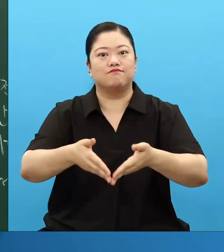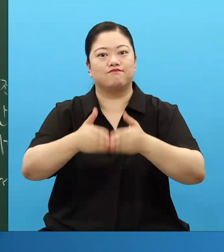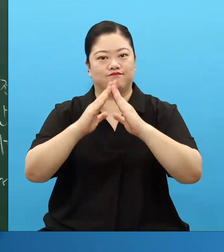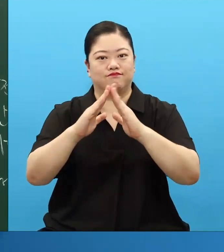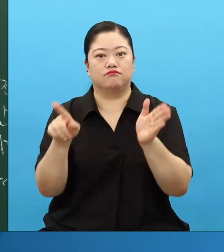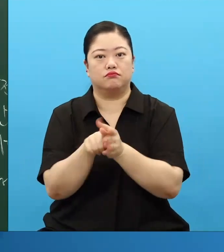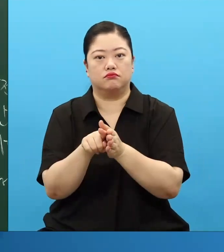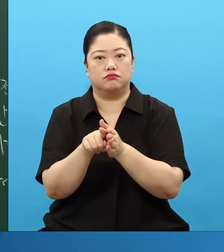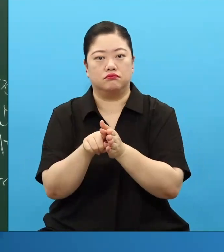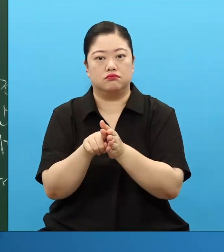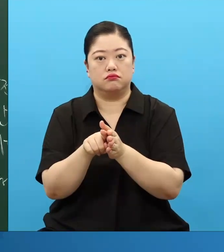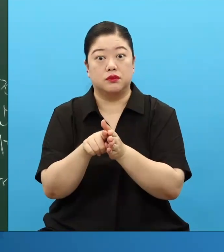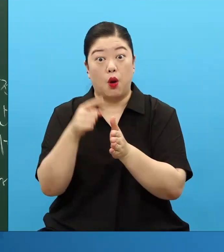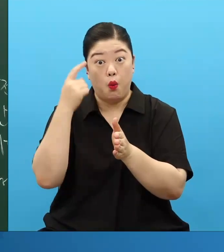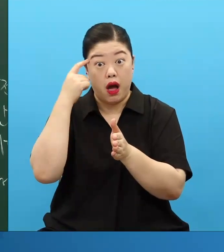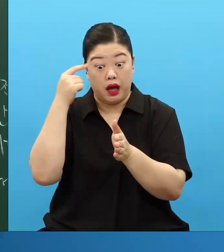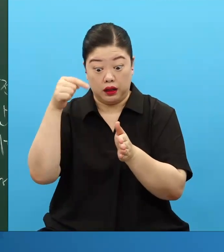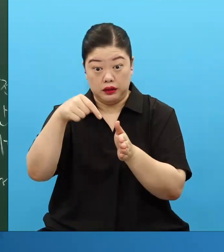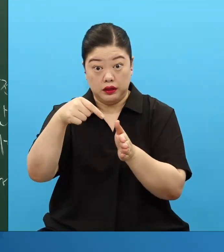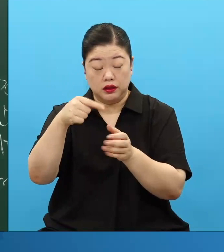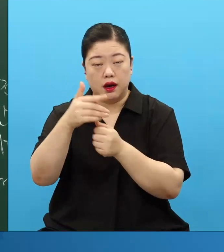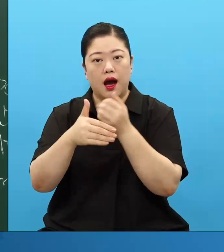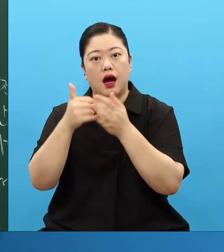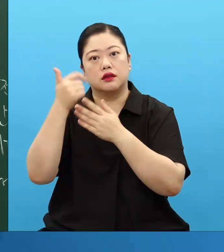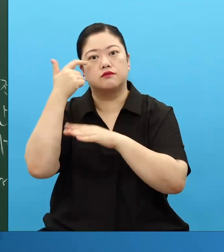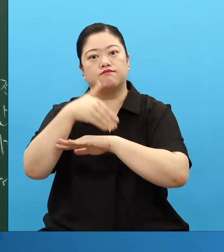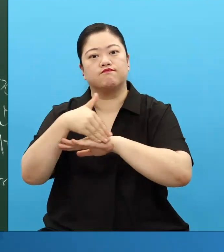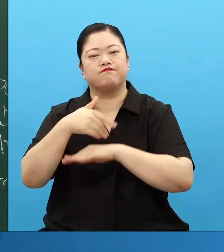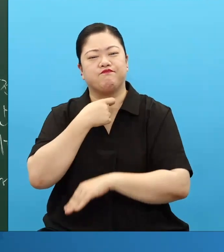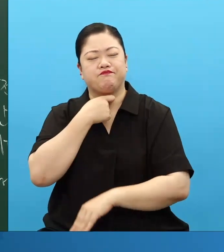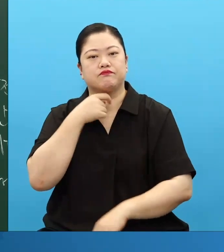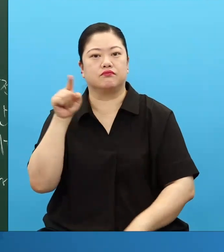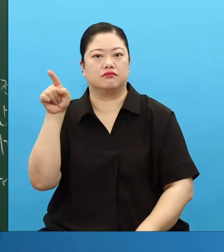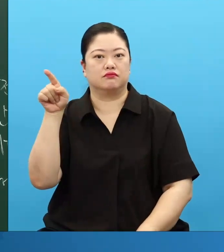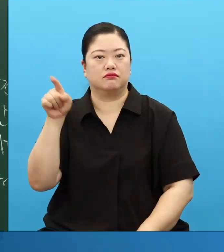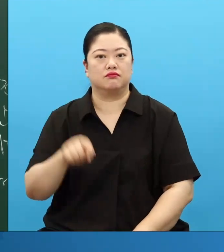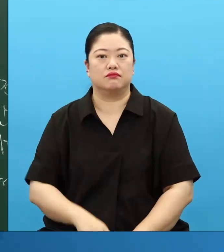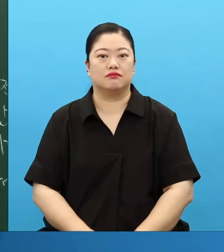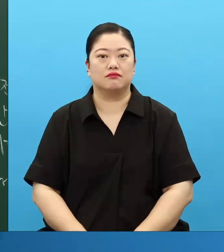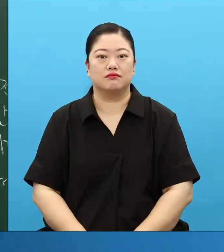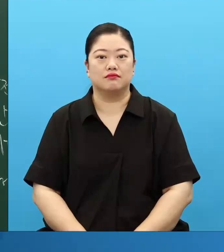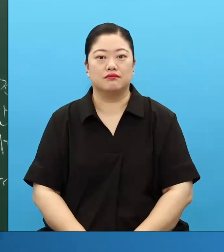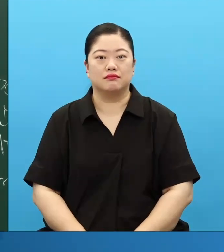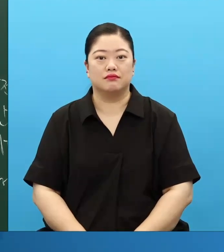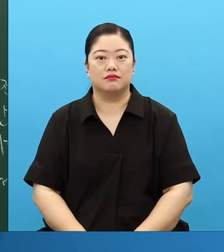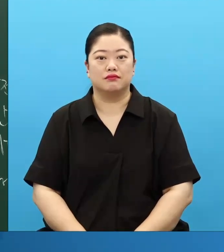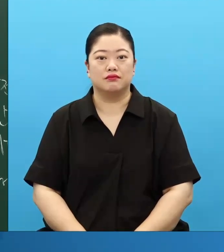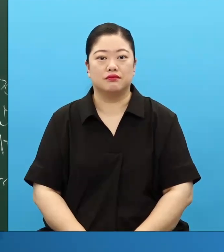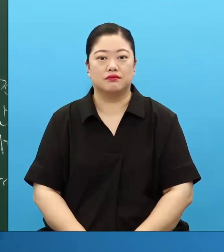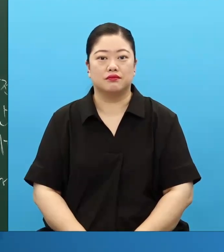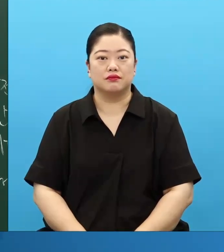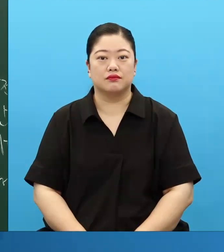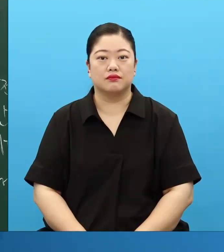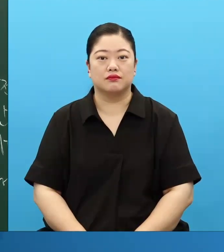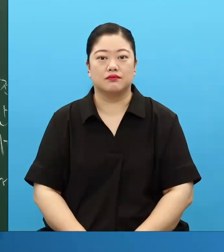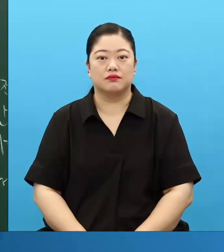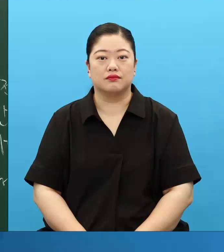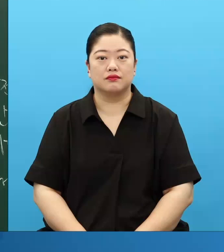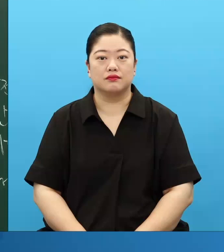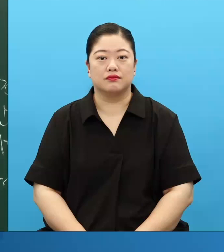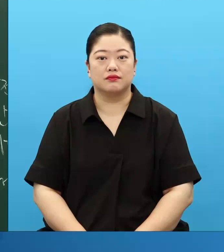되는데 산제사. From this point on, you become a witness and 자, a 이렇게 living 됩니다. sacrifice. That's what happens. 산제사는 뭡니까? That what is a living